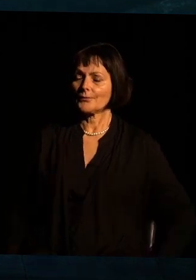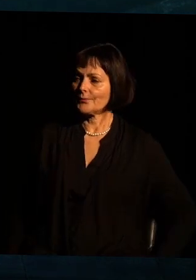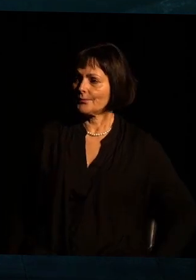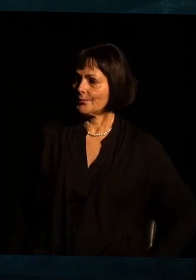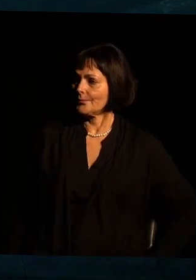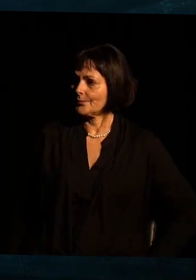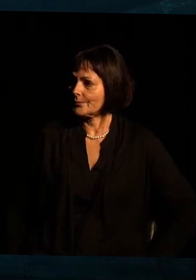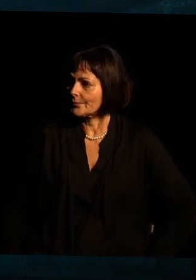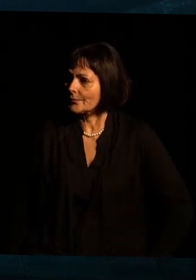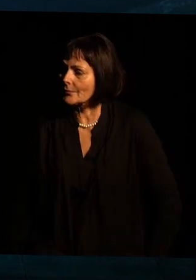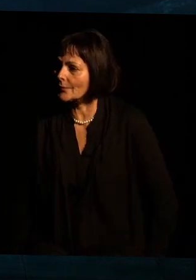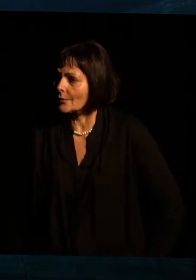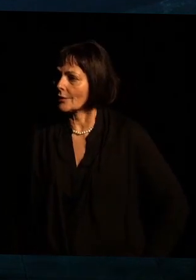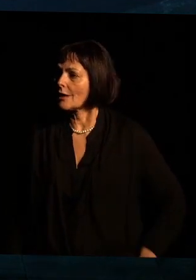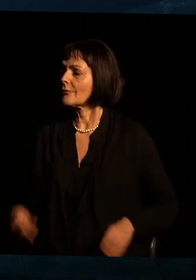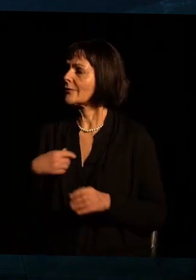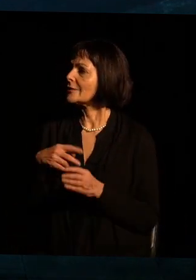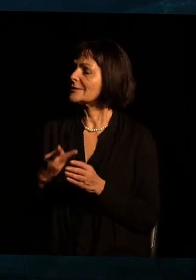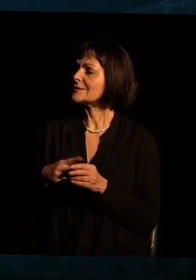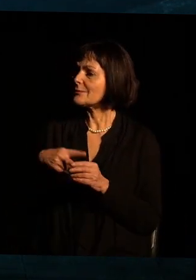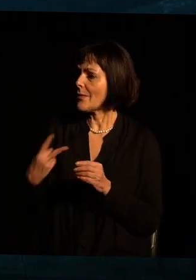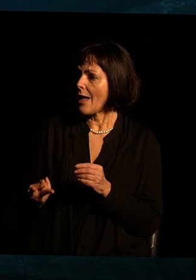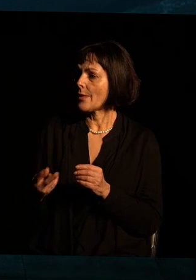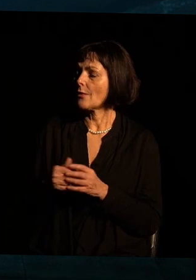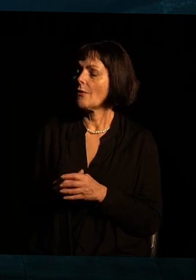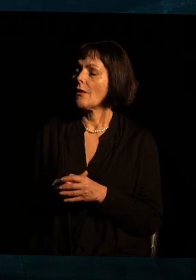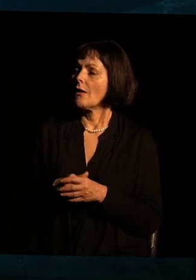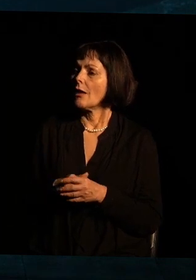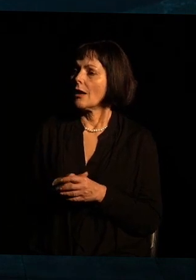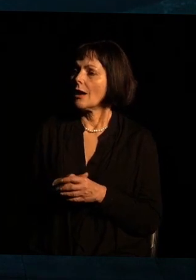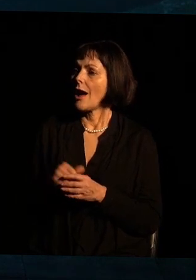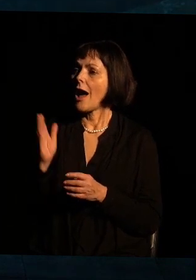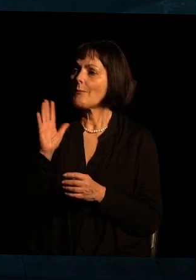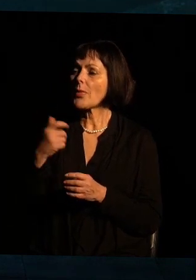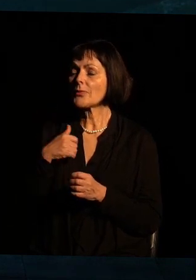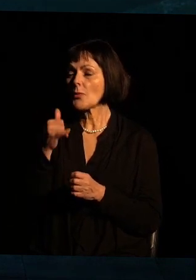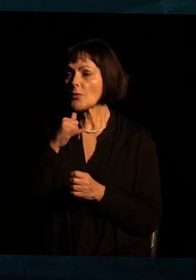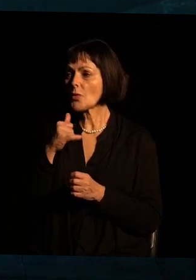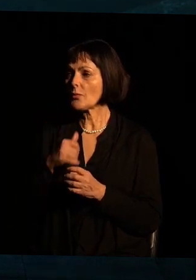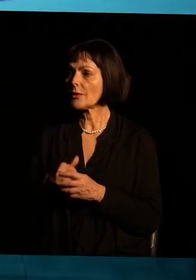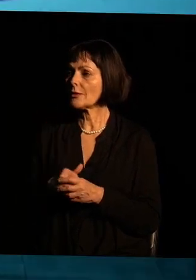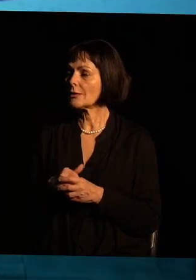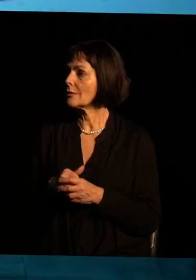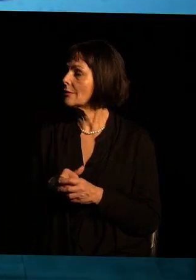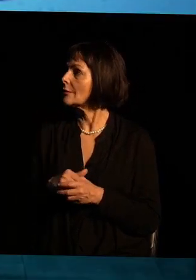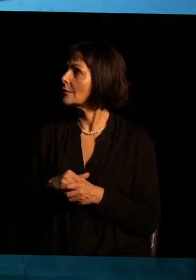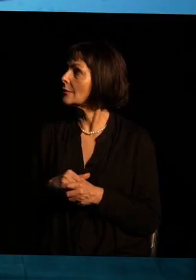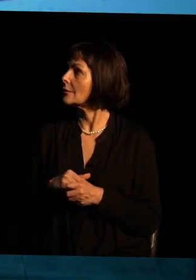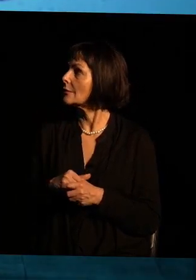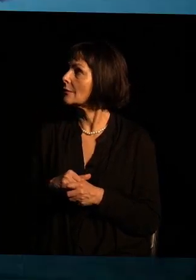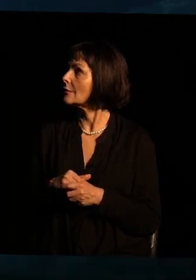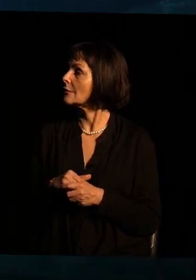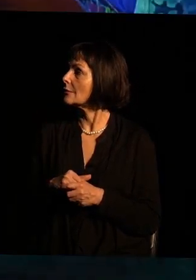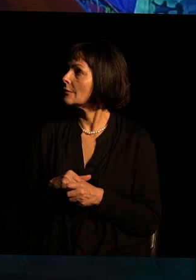wspinania, nie ma się co dziwić, no spadł w tym roku 85, zresztą już później te próby były takie trochę rozpaczliwe, które nastąpiły.